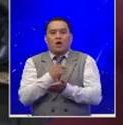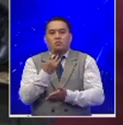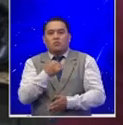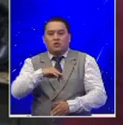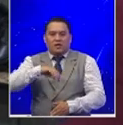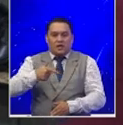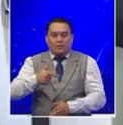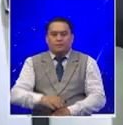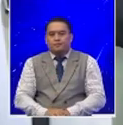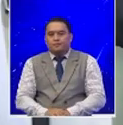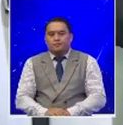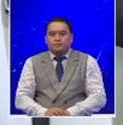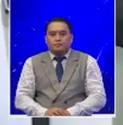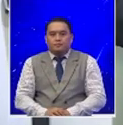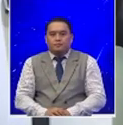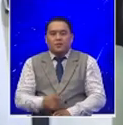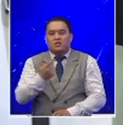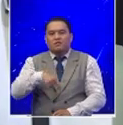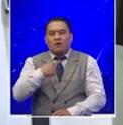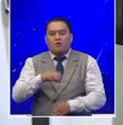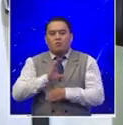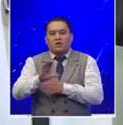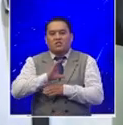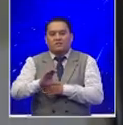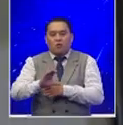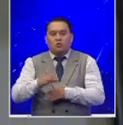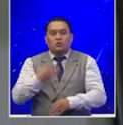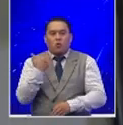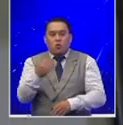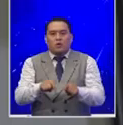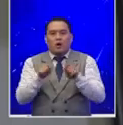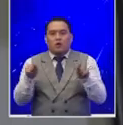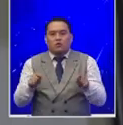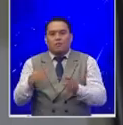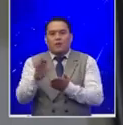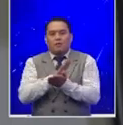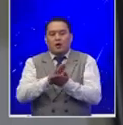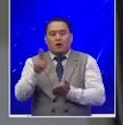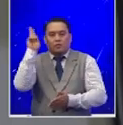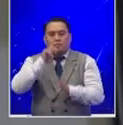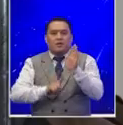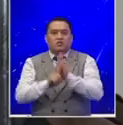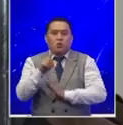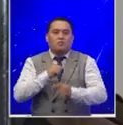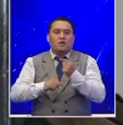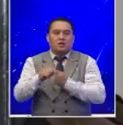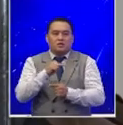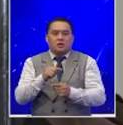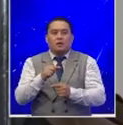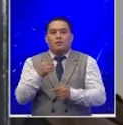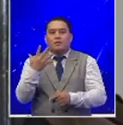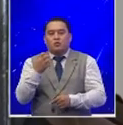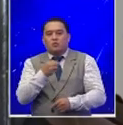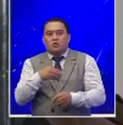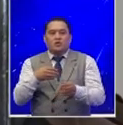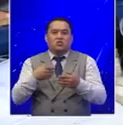тенге. Собственное производство обуви Амантай Абдрасыл открыл благодаря гранту по программе «Бастау бизнес». На 500 000 тенге